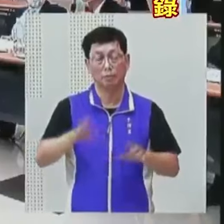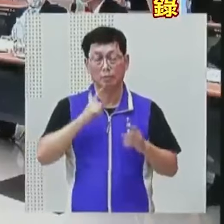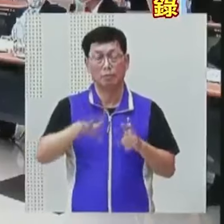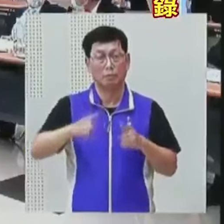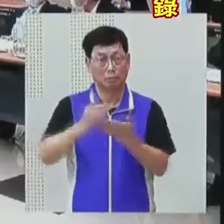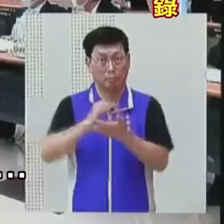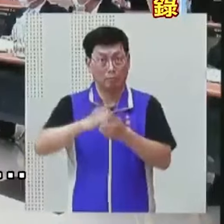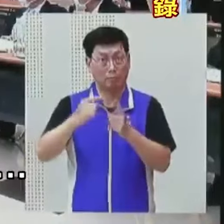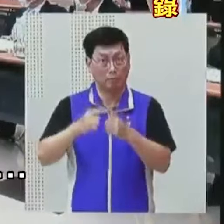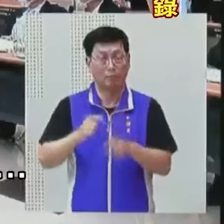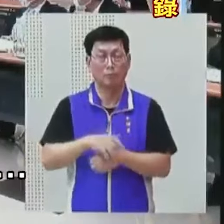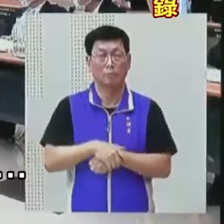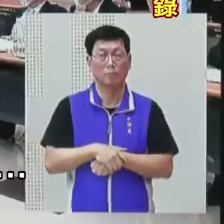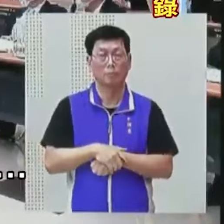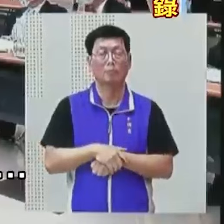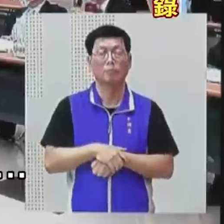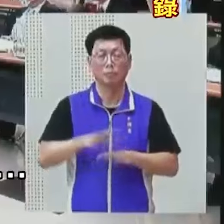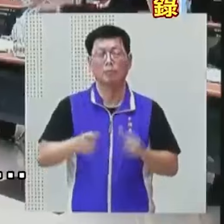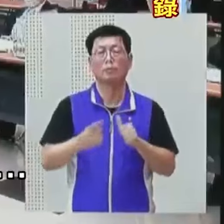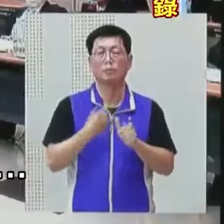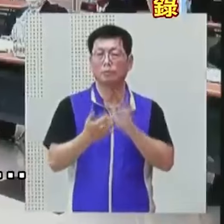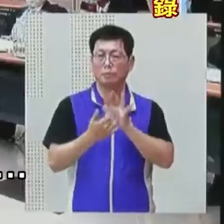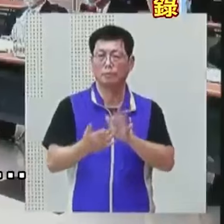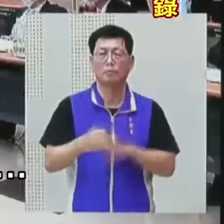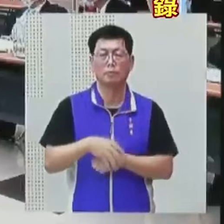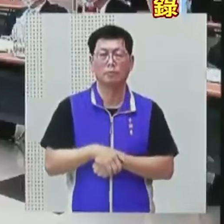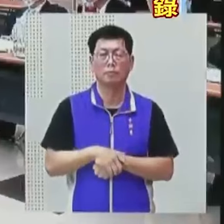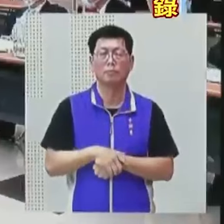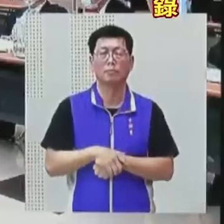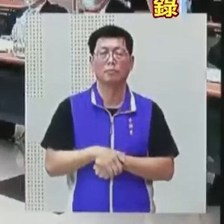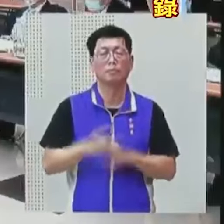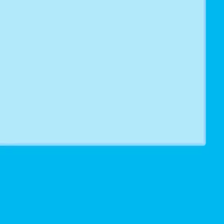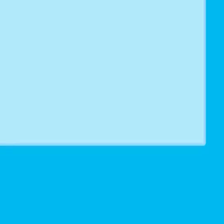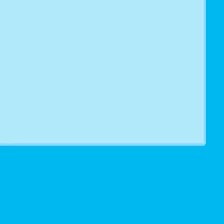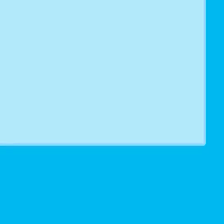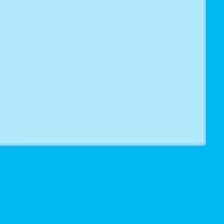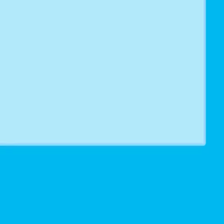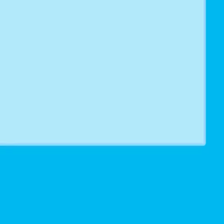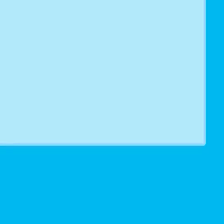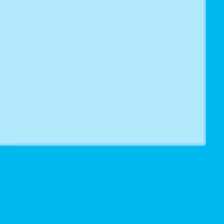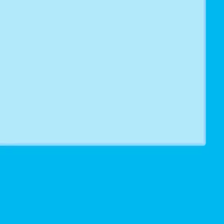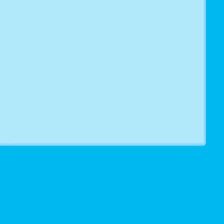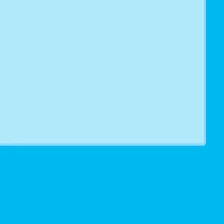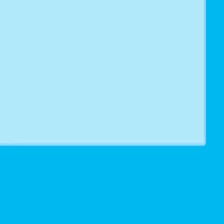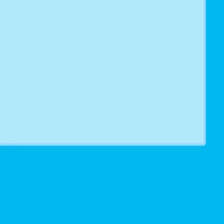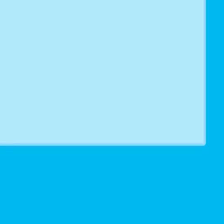先请鉴定人陈述 是做驳回，还是怎么样？要是不是把它解 当 立 场驳回？